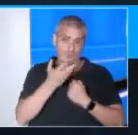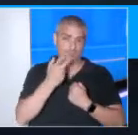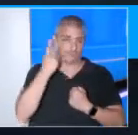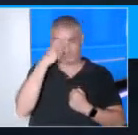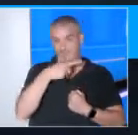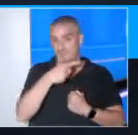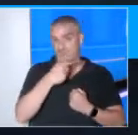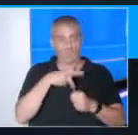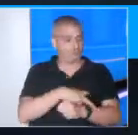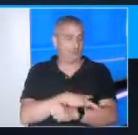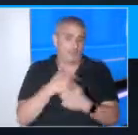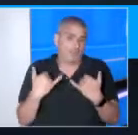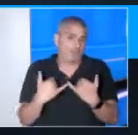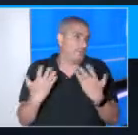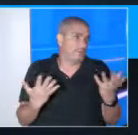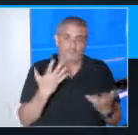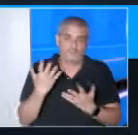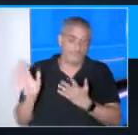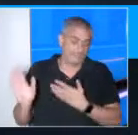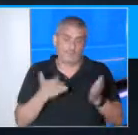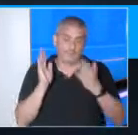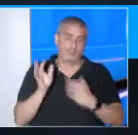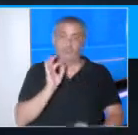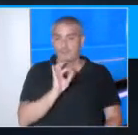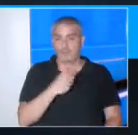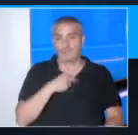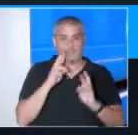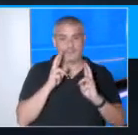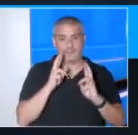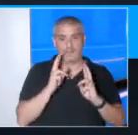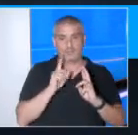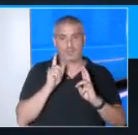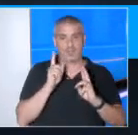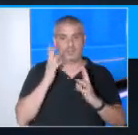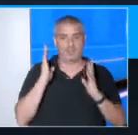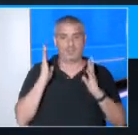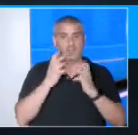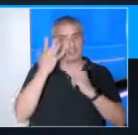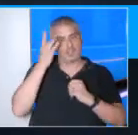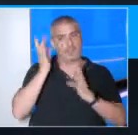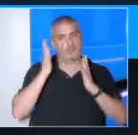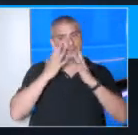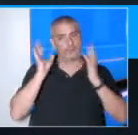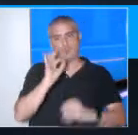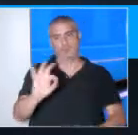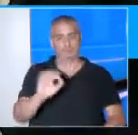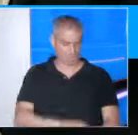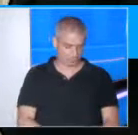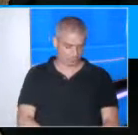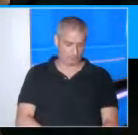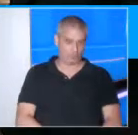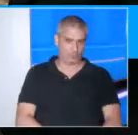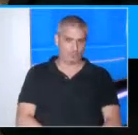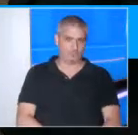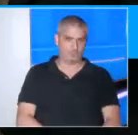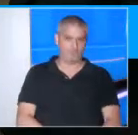שהבנתי שעסוקים ברגע זה בפינוי שלהם, מקווה שזה לא תהיה טראומה גדולה מדי. וואו, זה